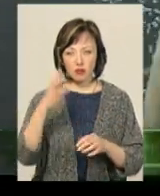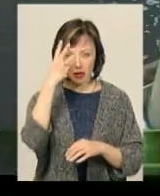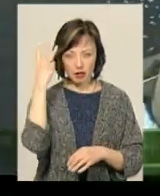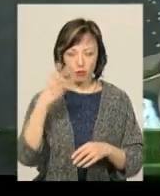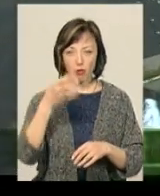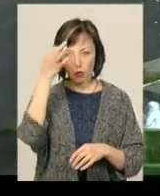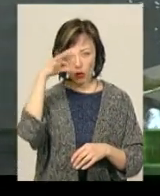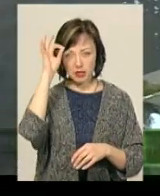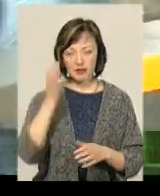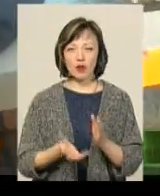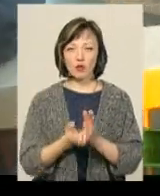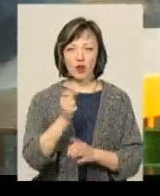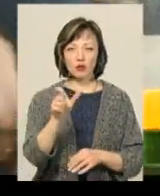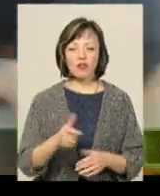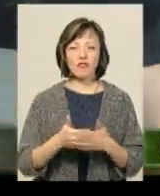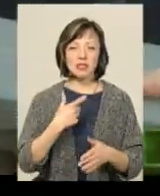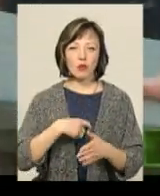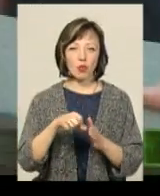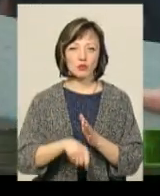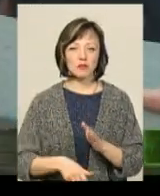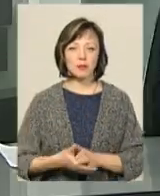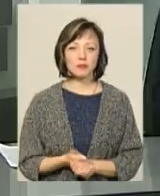центрі поліцейські врятували чоловіка від самогубства.